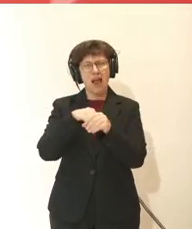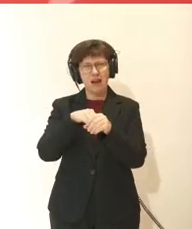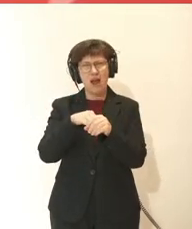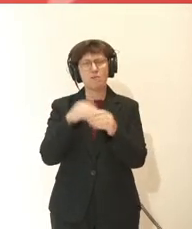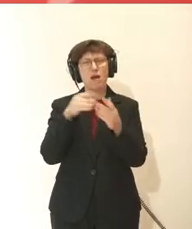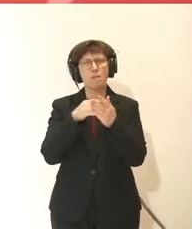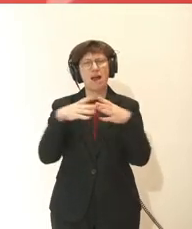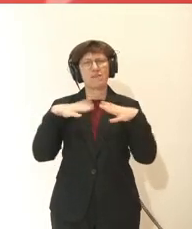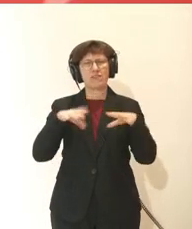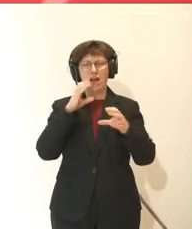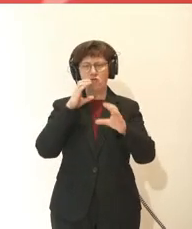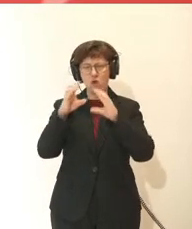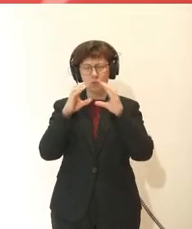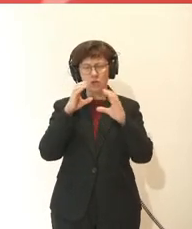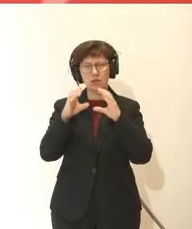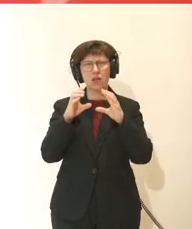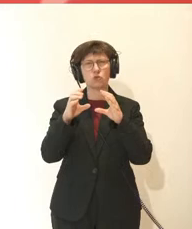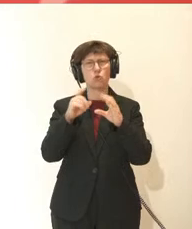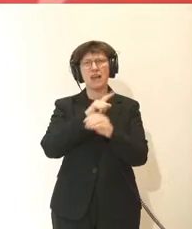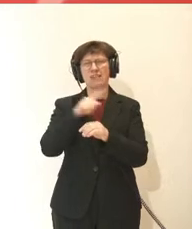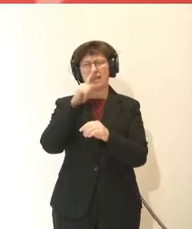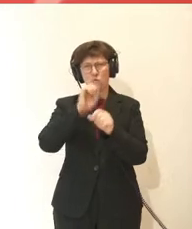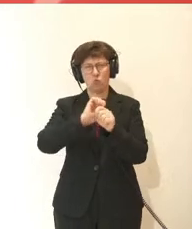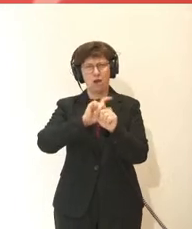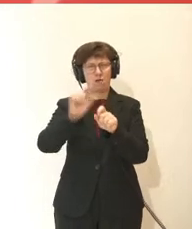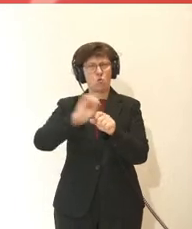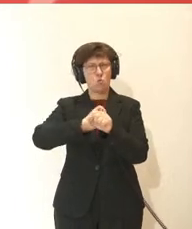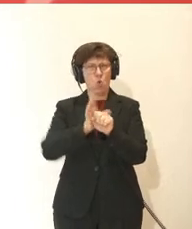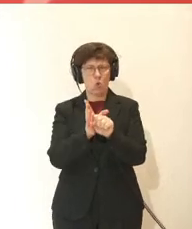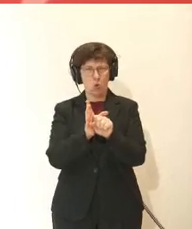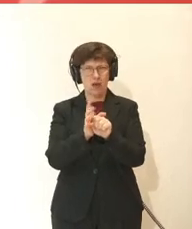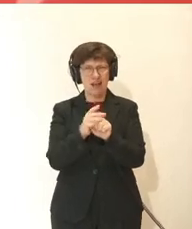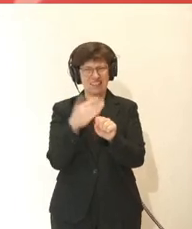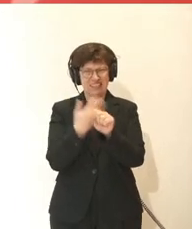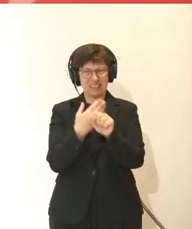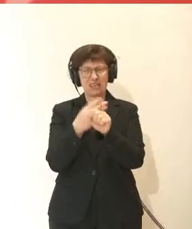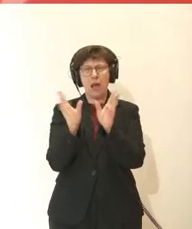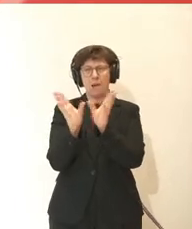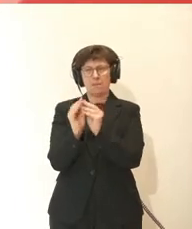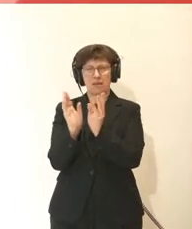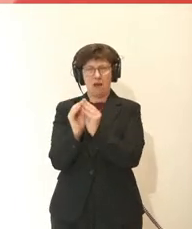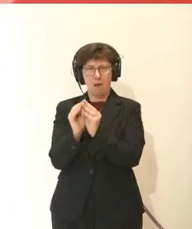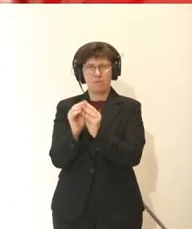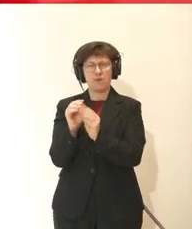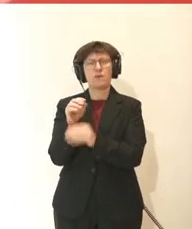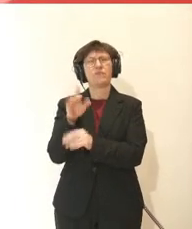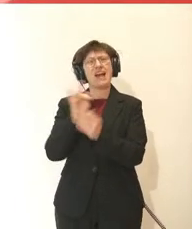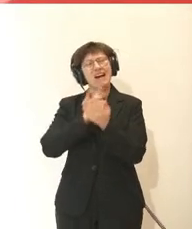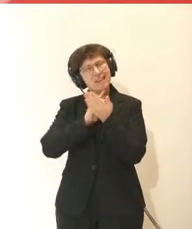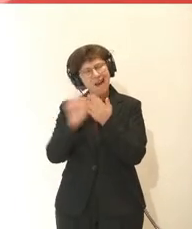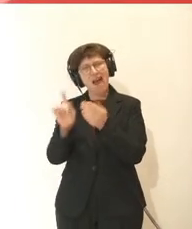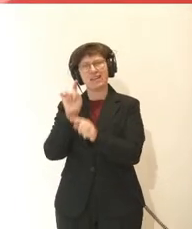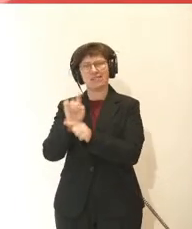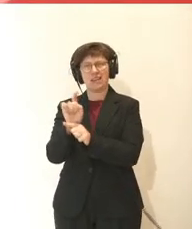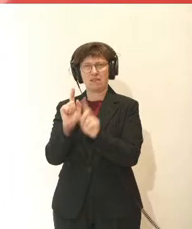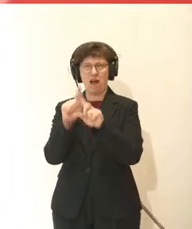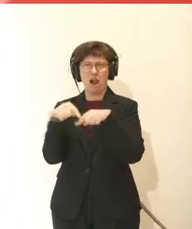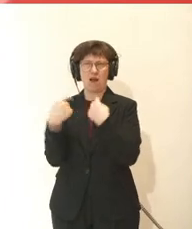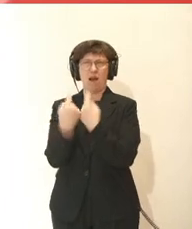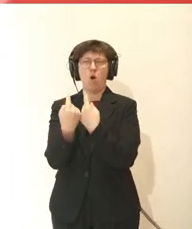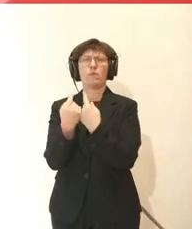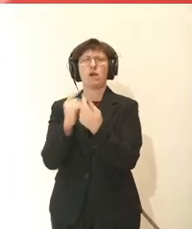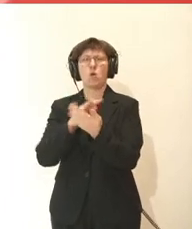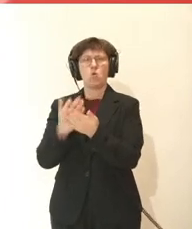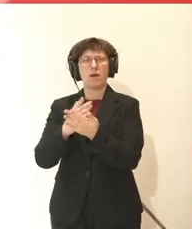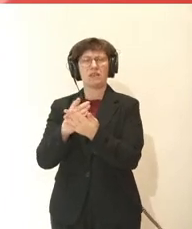barrierefreie kommunikation nicht nur in corona zeiten auch dieses meetup das in einem rein digitalen raum stattfindet wird